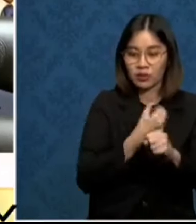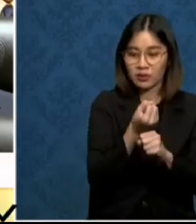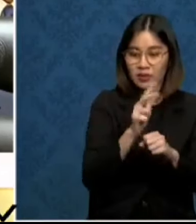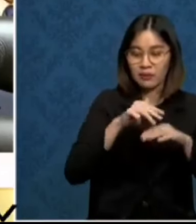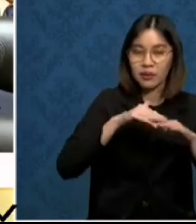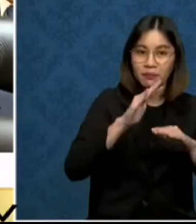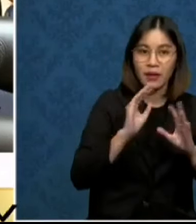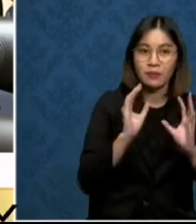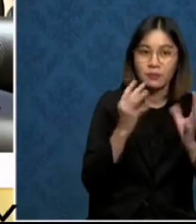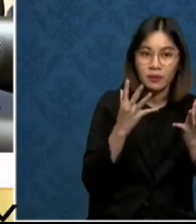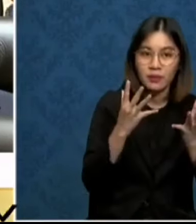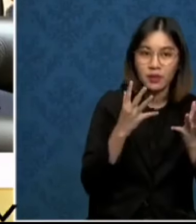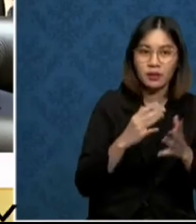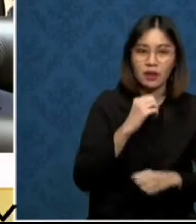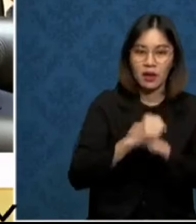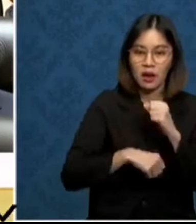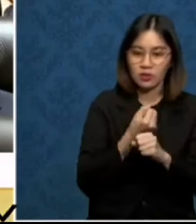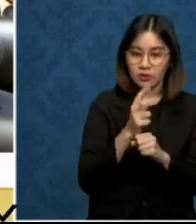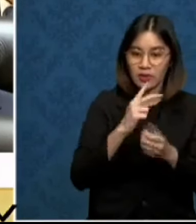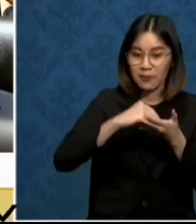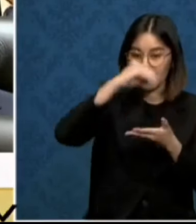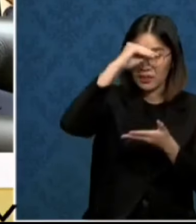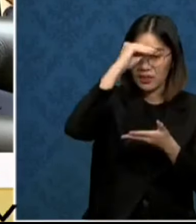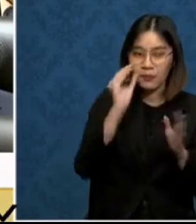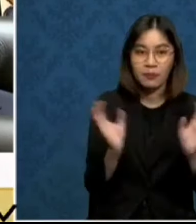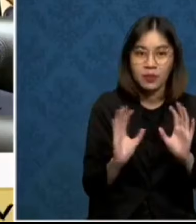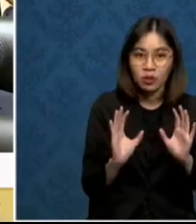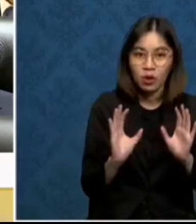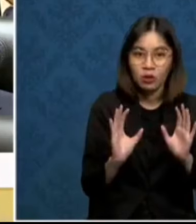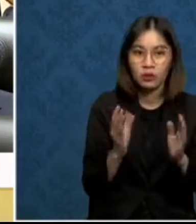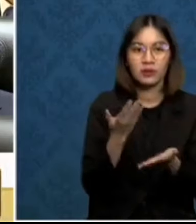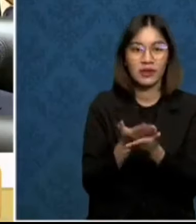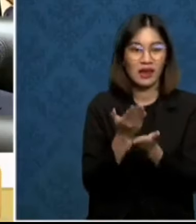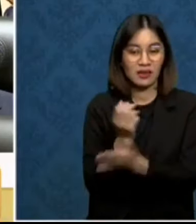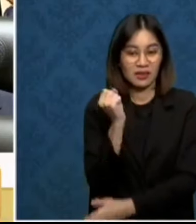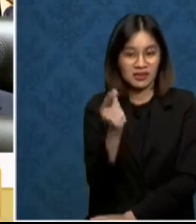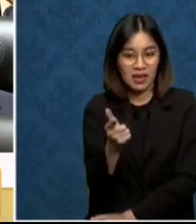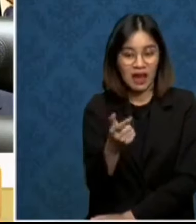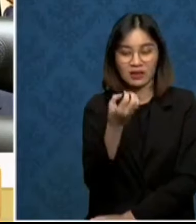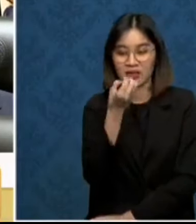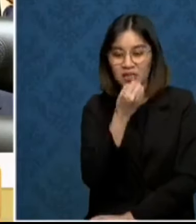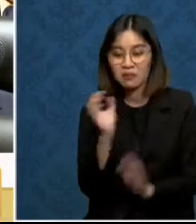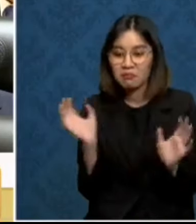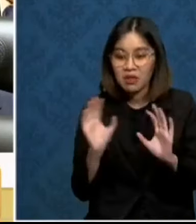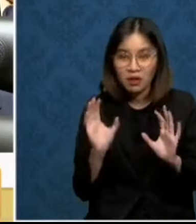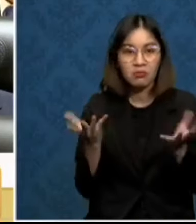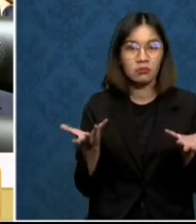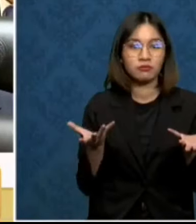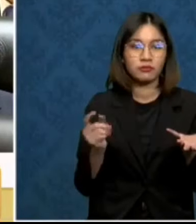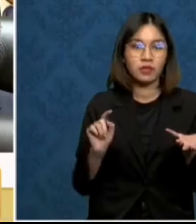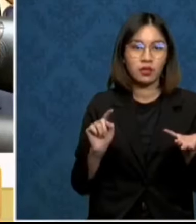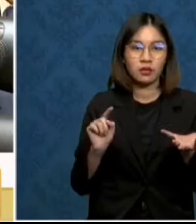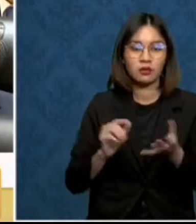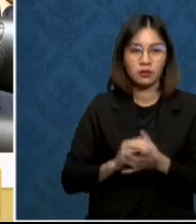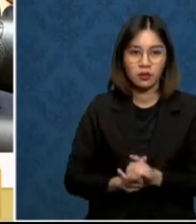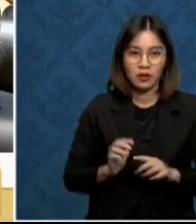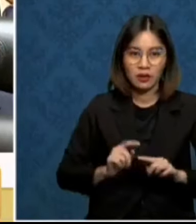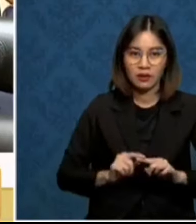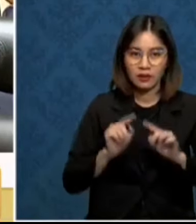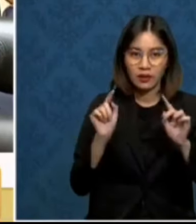13อายุ 13ไม่ต้องเรียนไม่ต้องใช้ไม่ต้องกินเหรอครับ